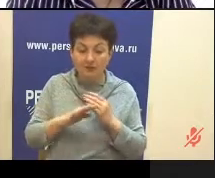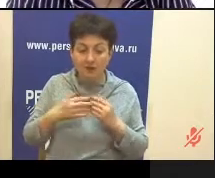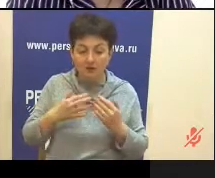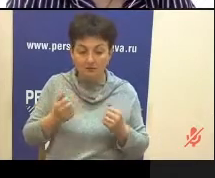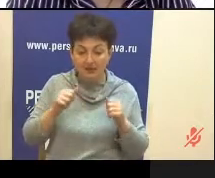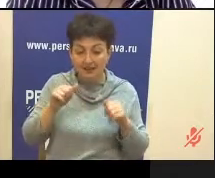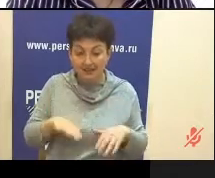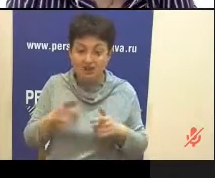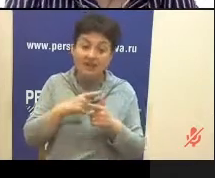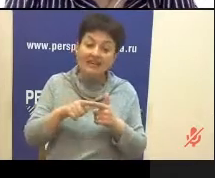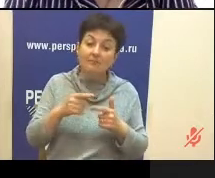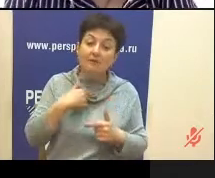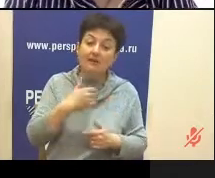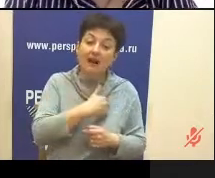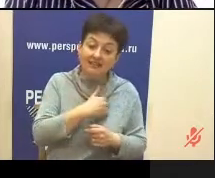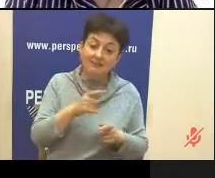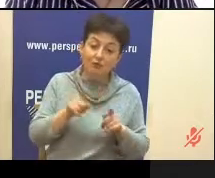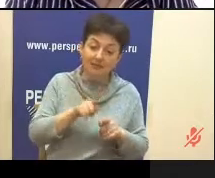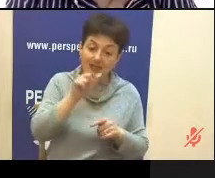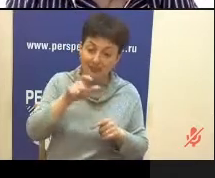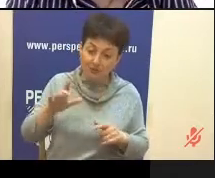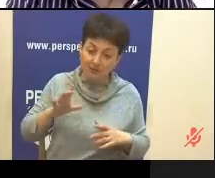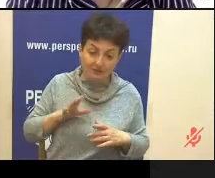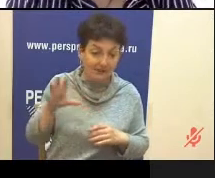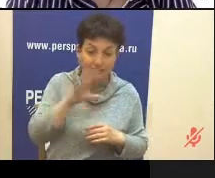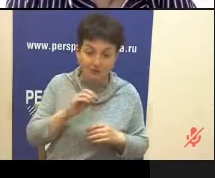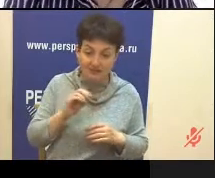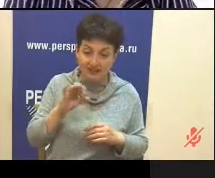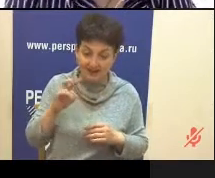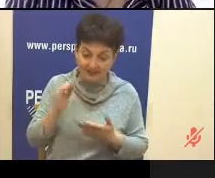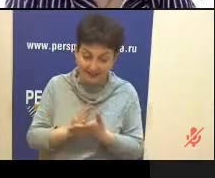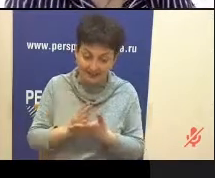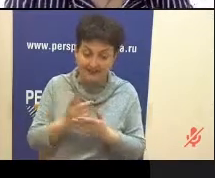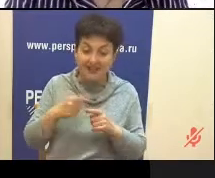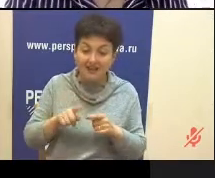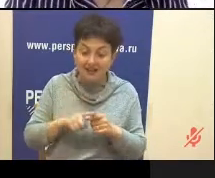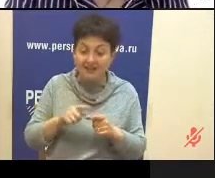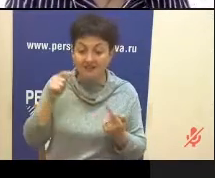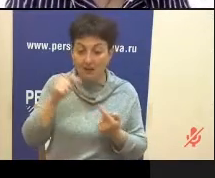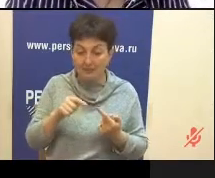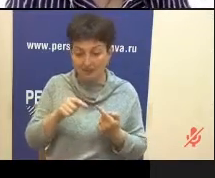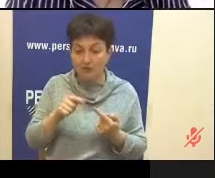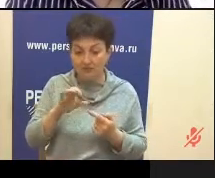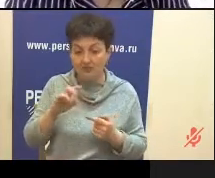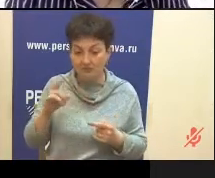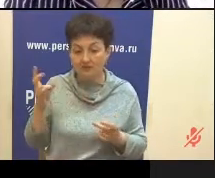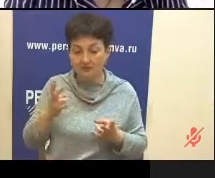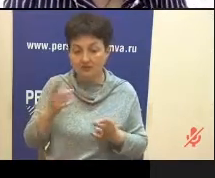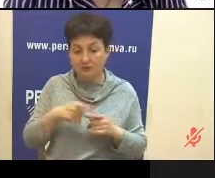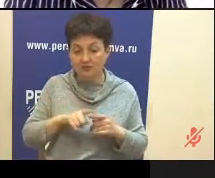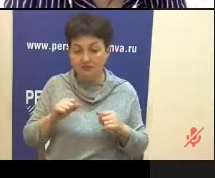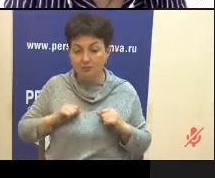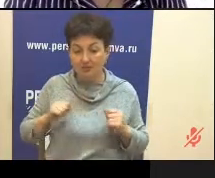принимать решения, которые либо мы хотим, чтобы такие люди были, не у всех они есть, но это в определенной степени стоит